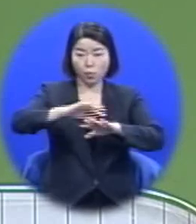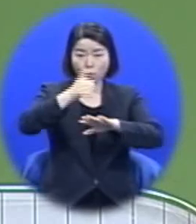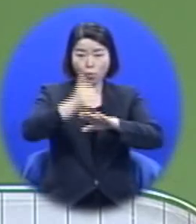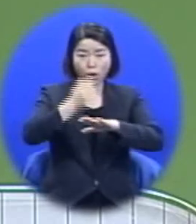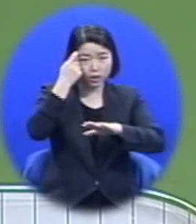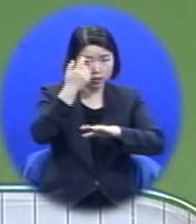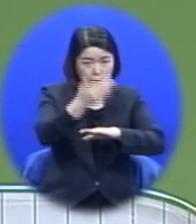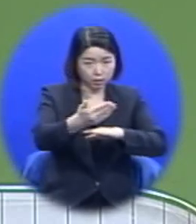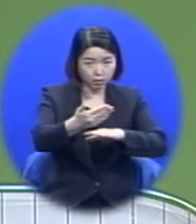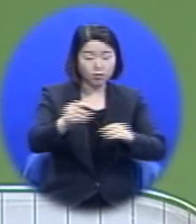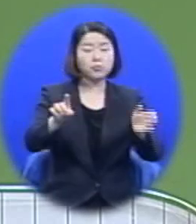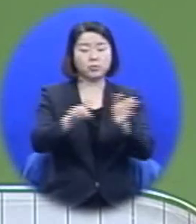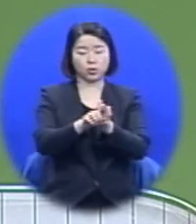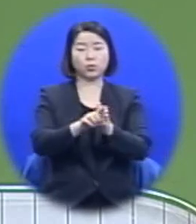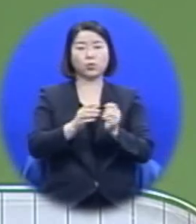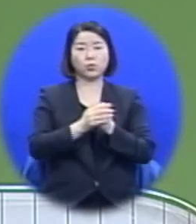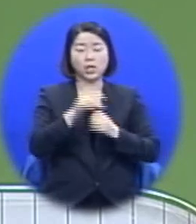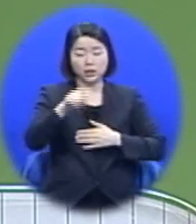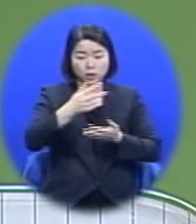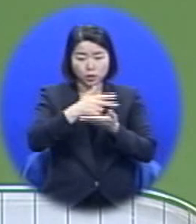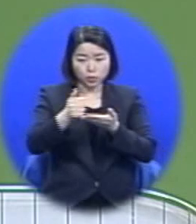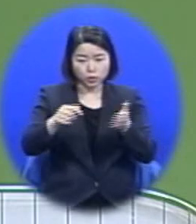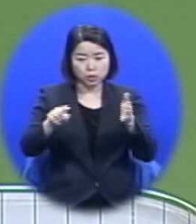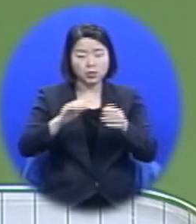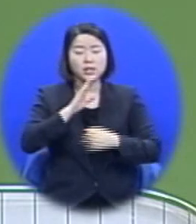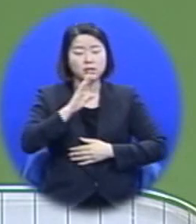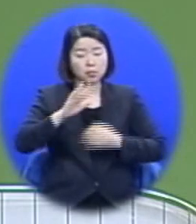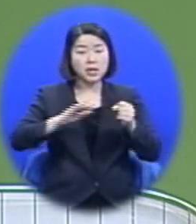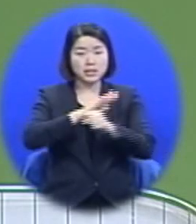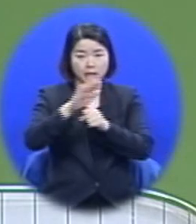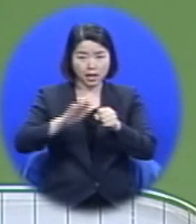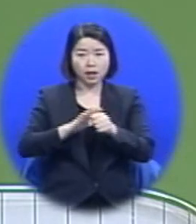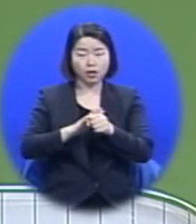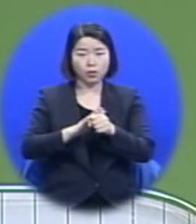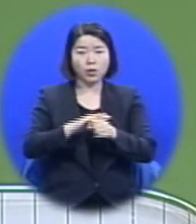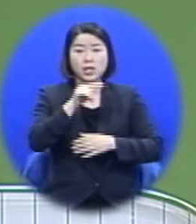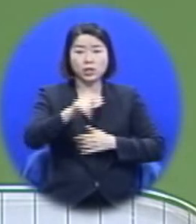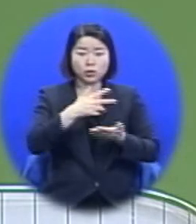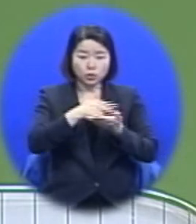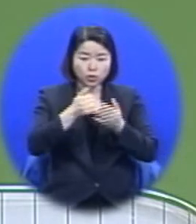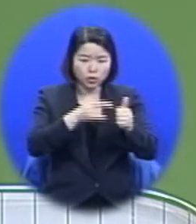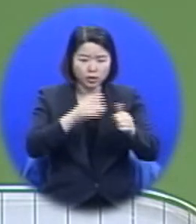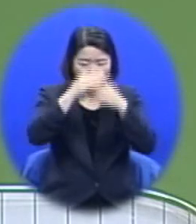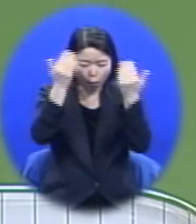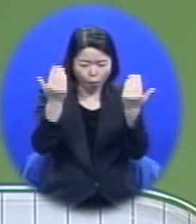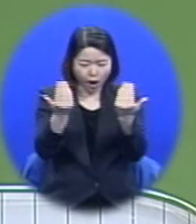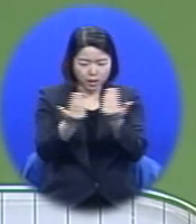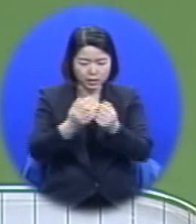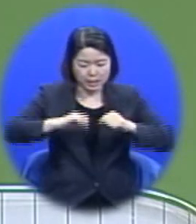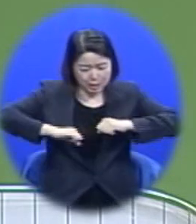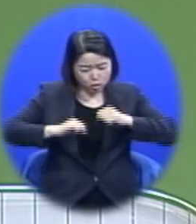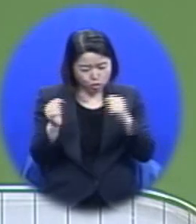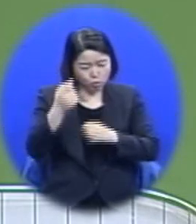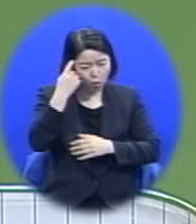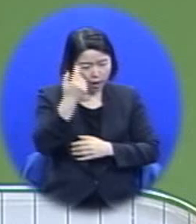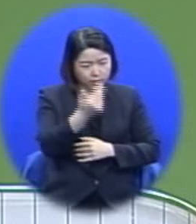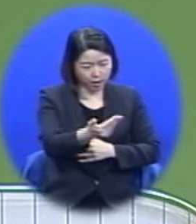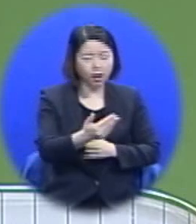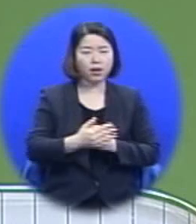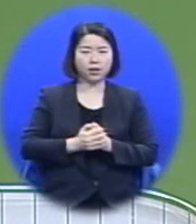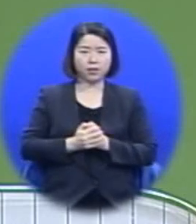믿고 그 주님을 정말 사랑하고 그 주님께 완전히 순종 하는가